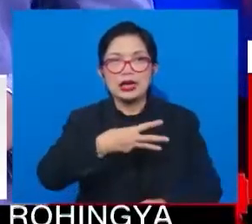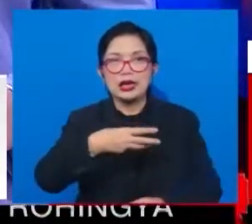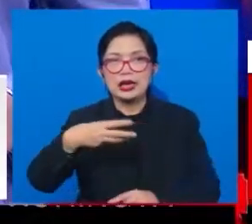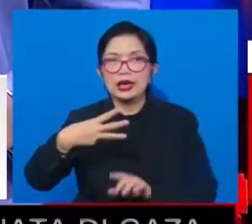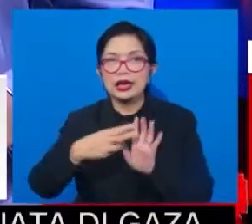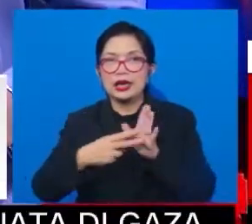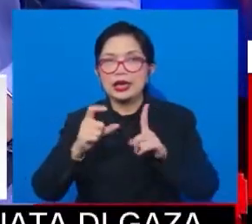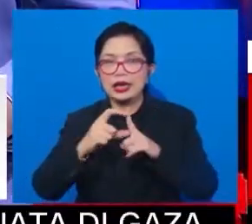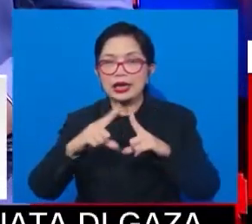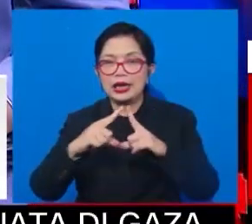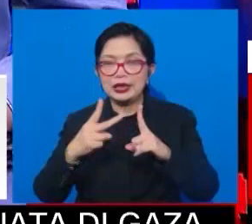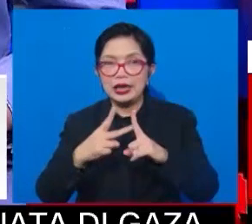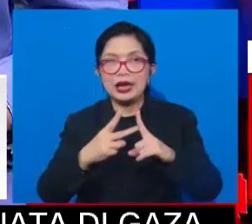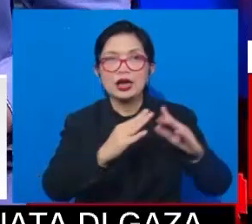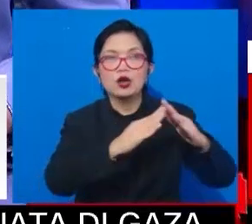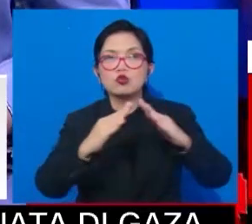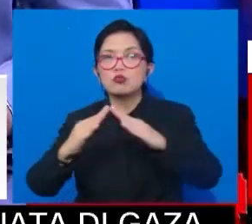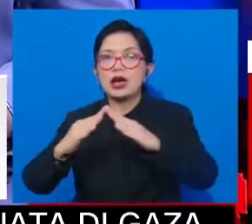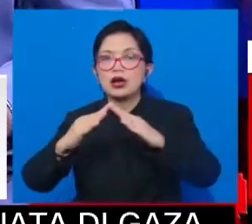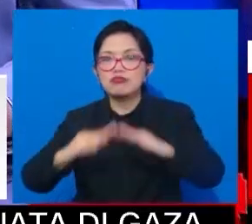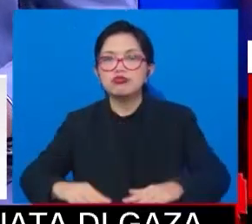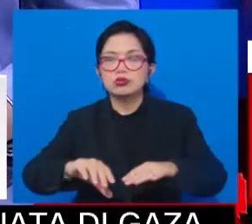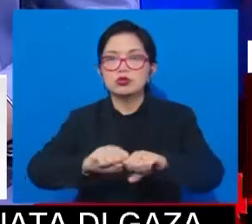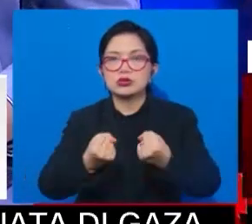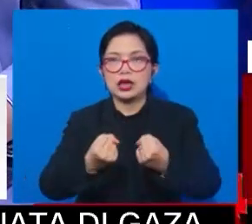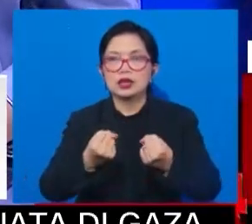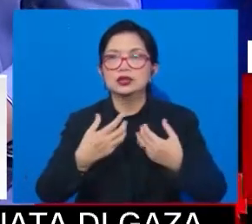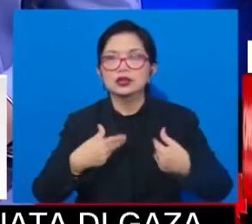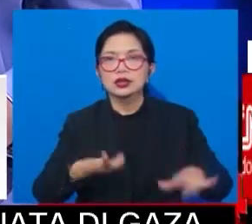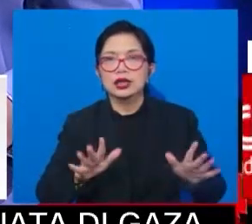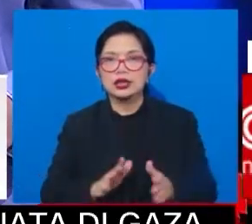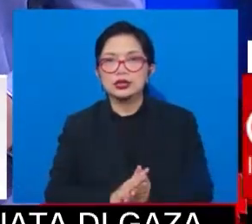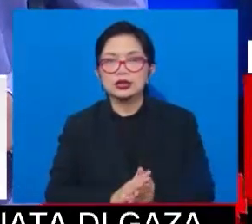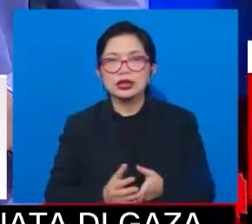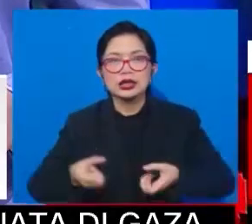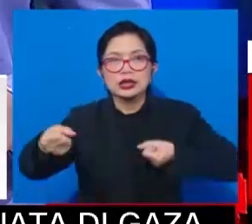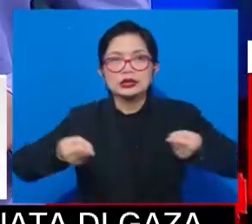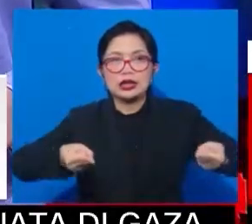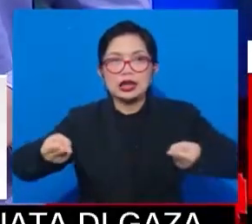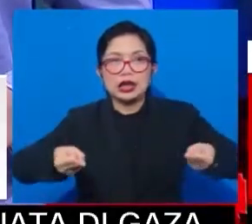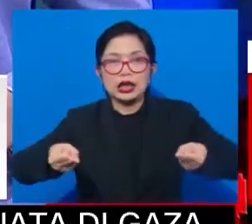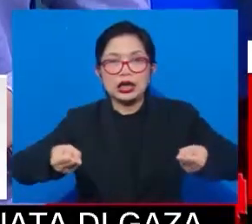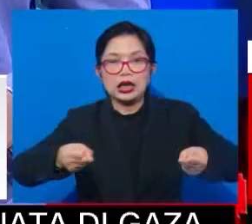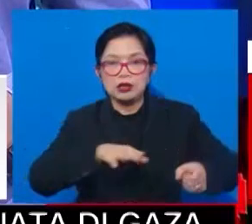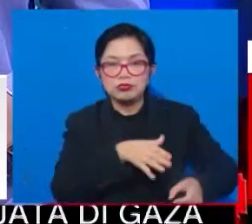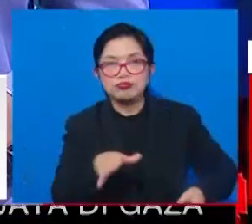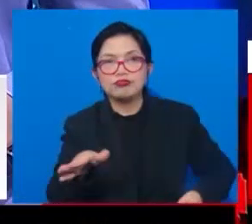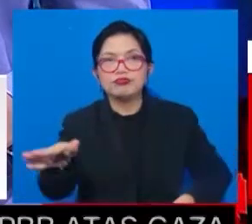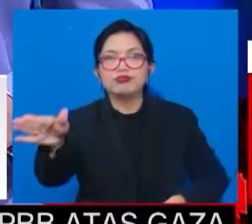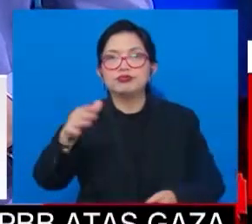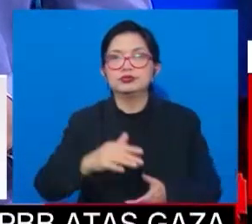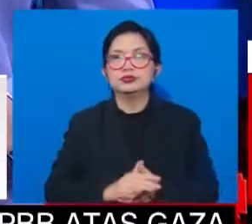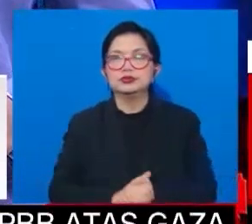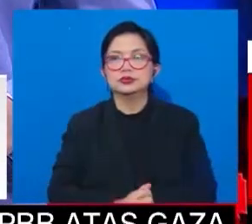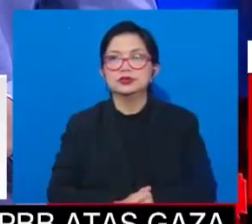angin kencang. Sementara itu akibat dihantam banjir bandang, sebuah truk penambang pasir bersama sopir hanyut terbawa arus sungai